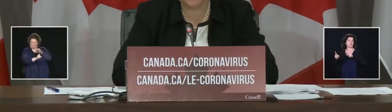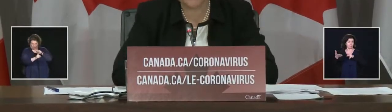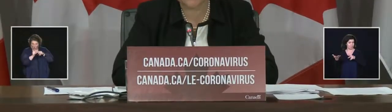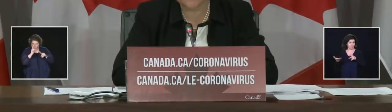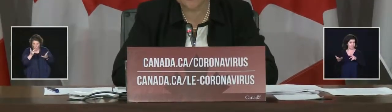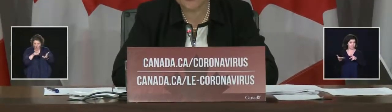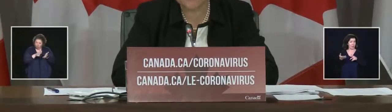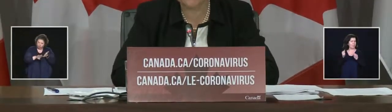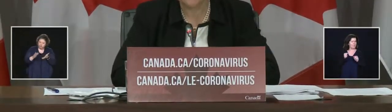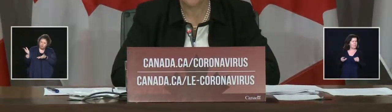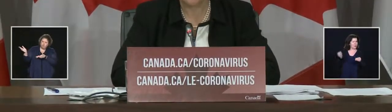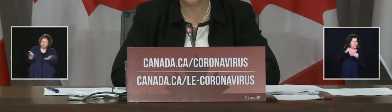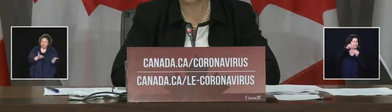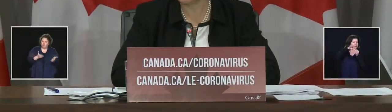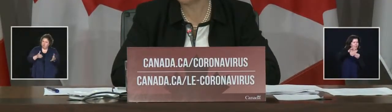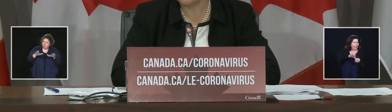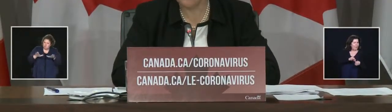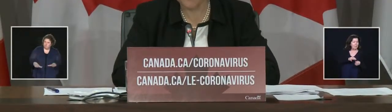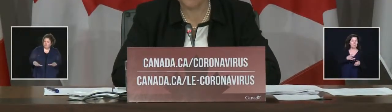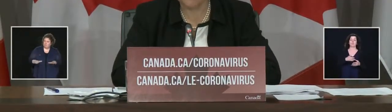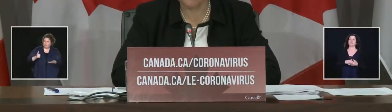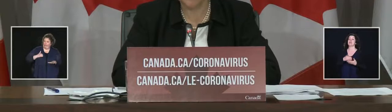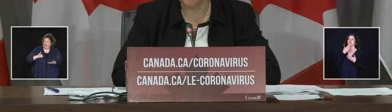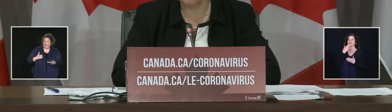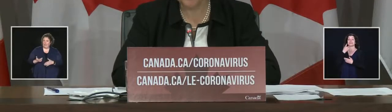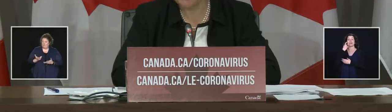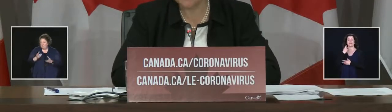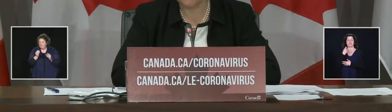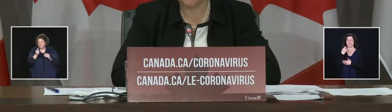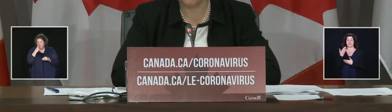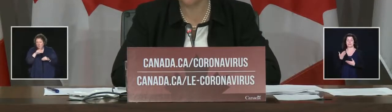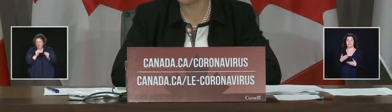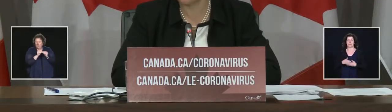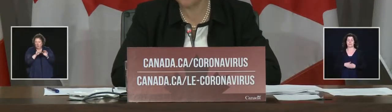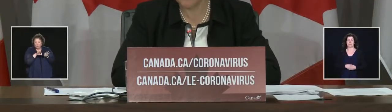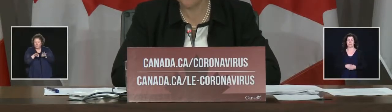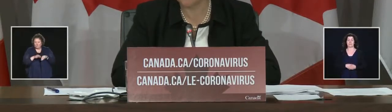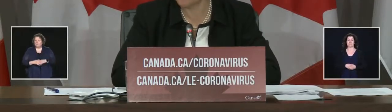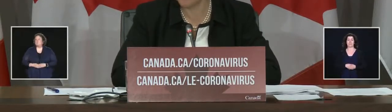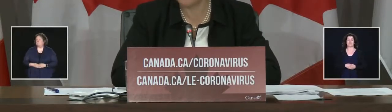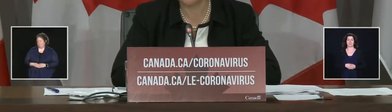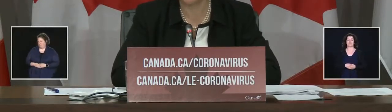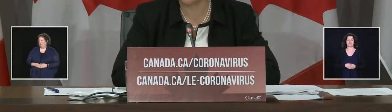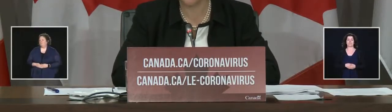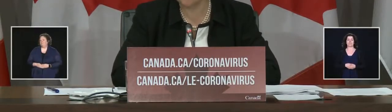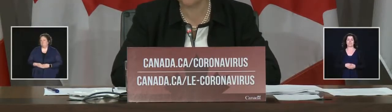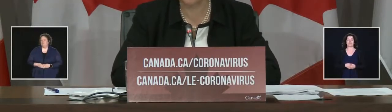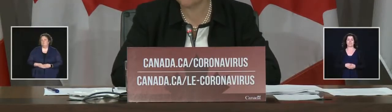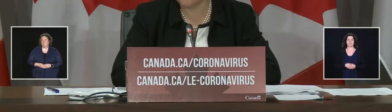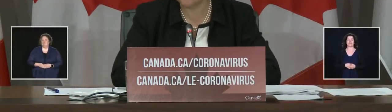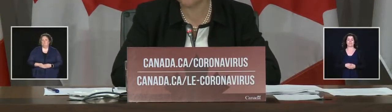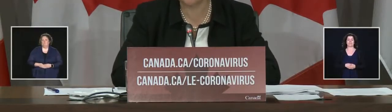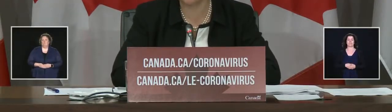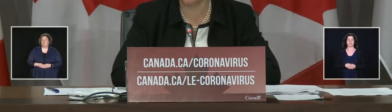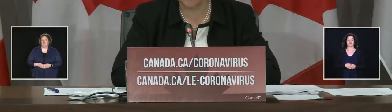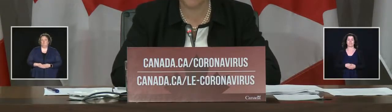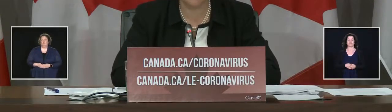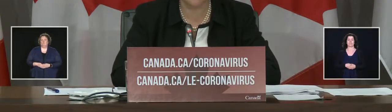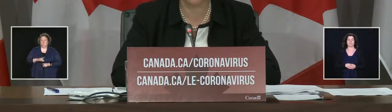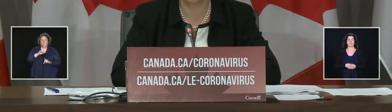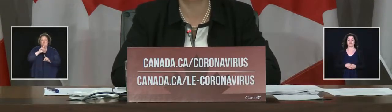Merci pour la question, Hélène. Évidemment, je ne peux pas et je ne vais pas commenter sur les